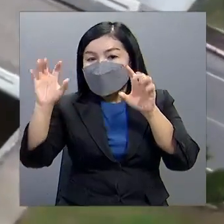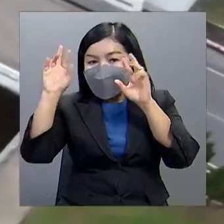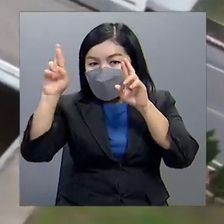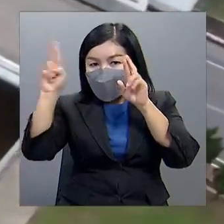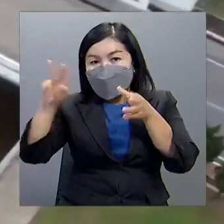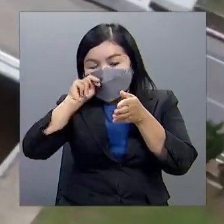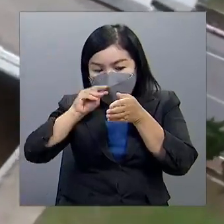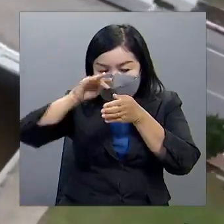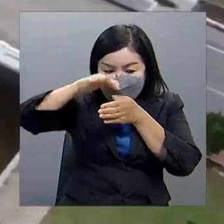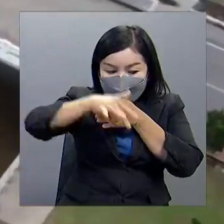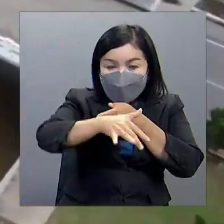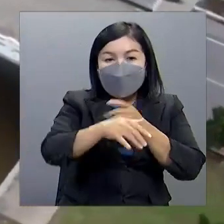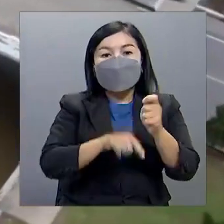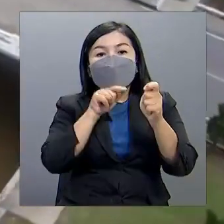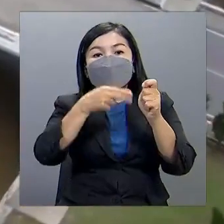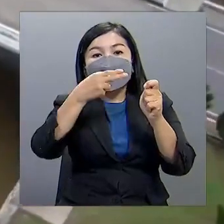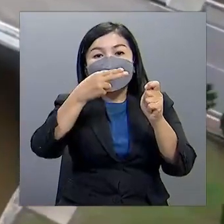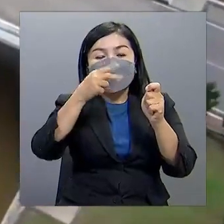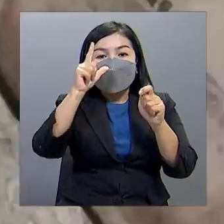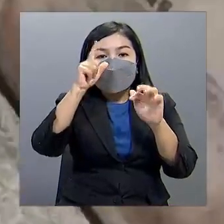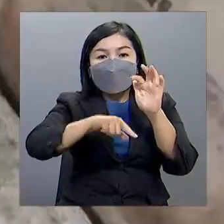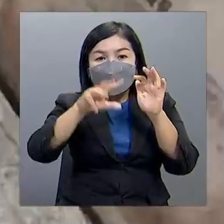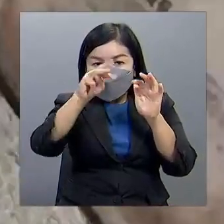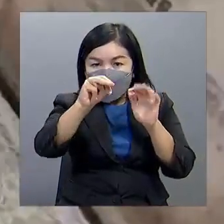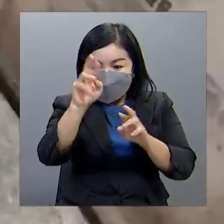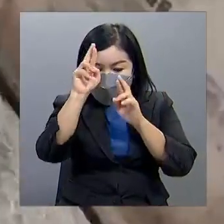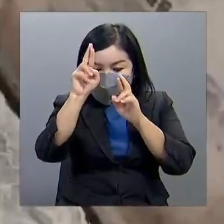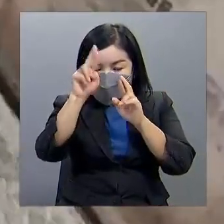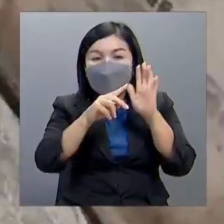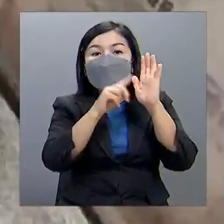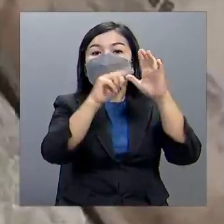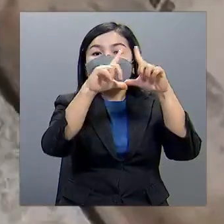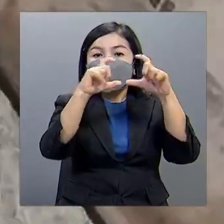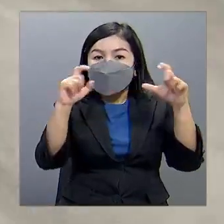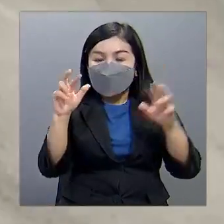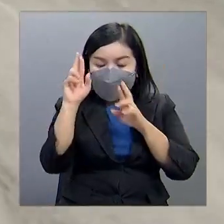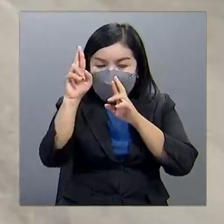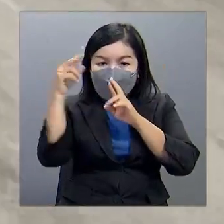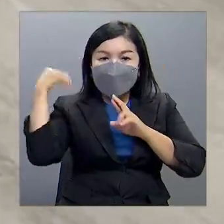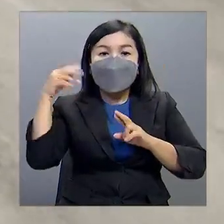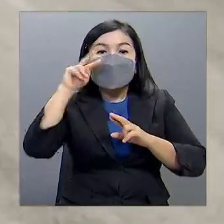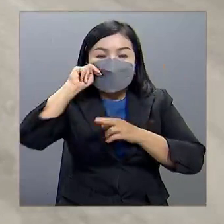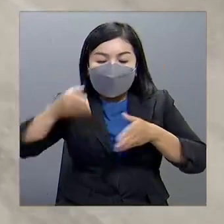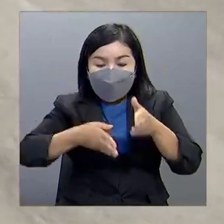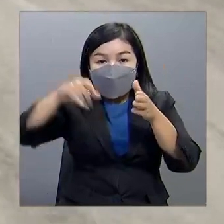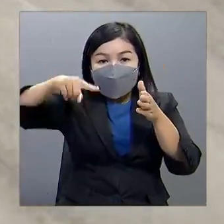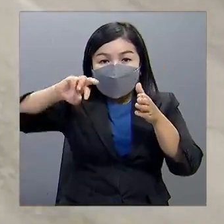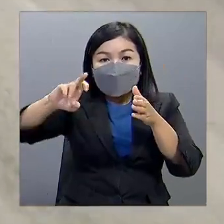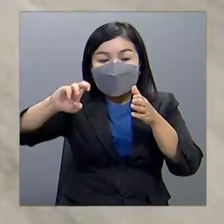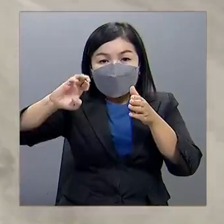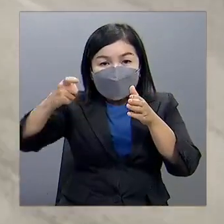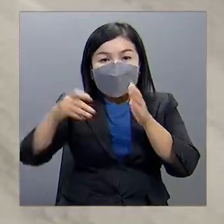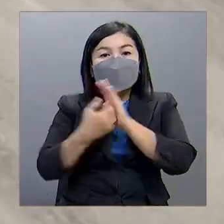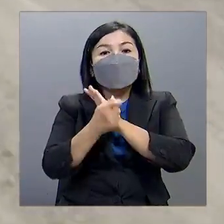ระวังที่อำเภอหล่มเก่าและหนองไผ่จังหวัดเพชรบูรณ์ลุ่มน้ำชีเฝ้าระวังในอำเภอเมืองอุบลราชธานีและเขื่องใน